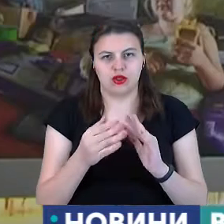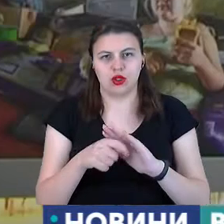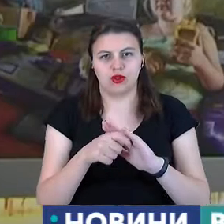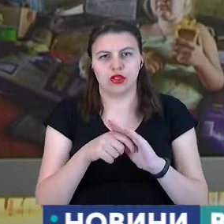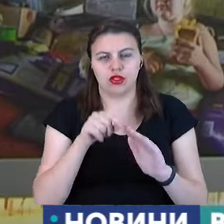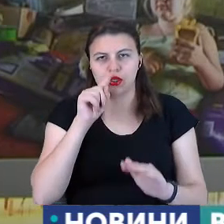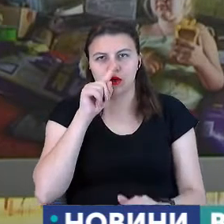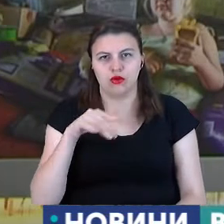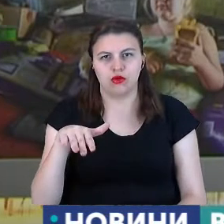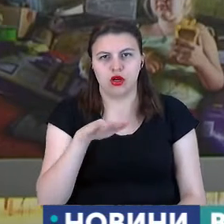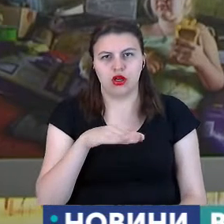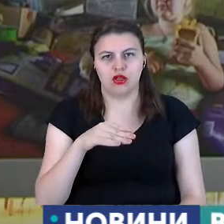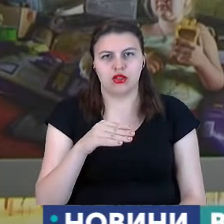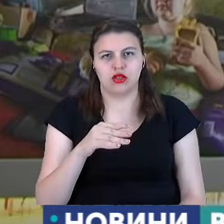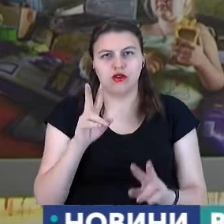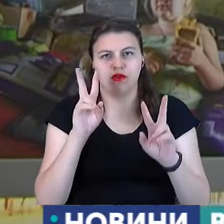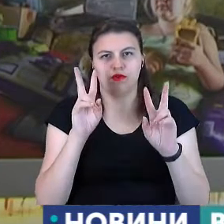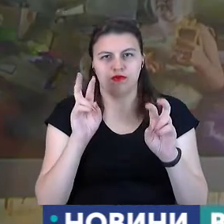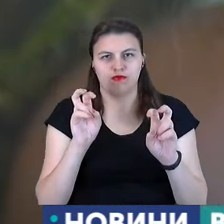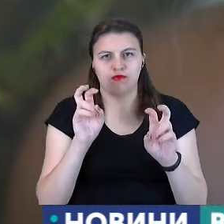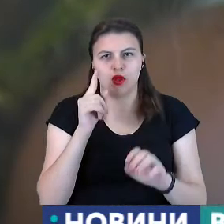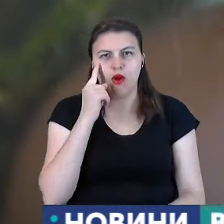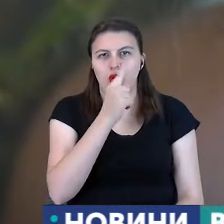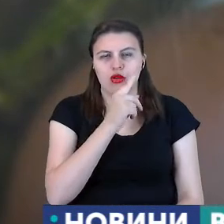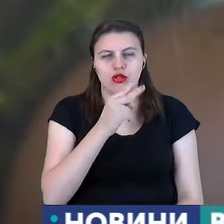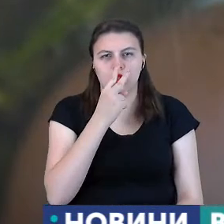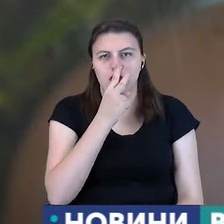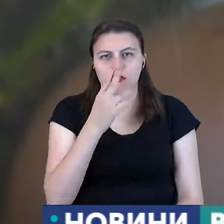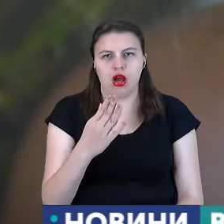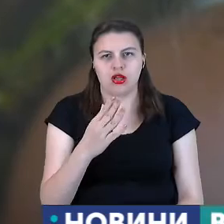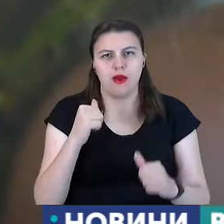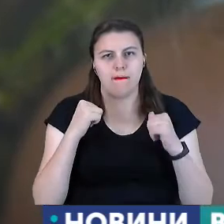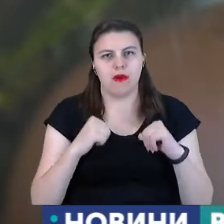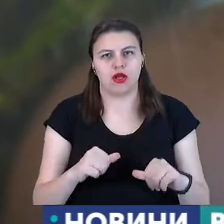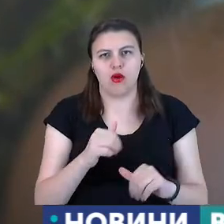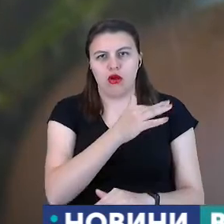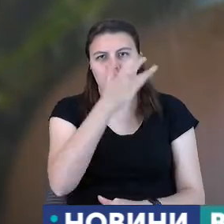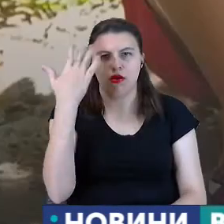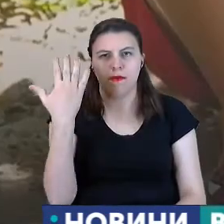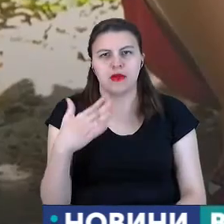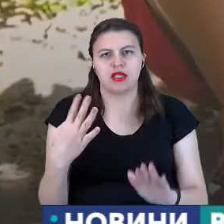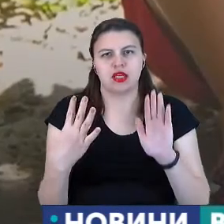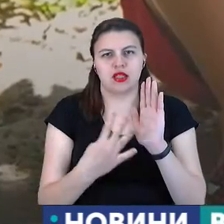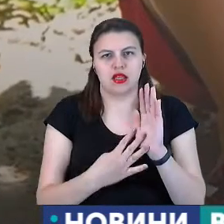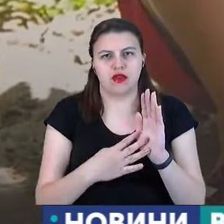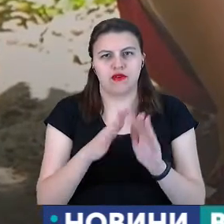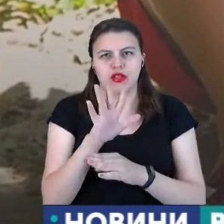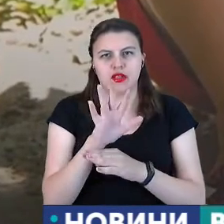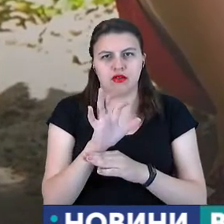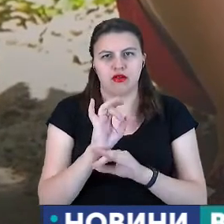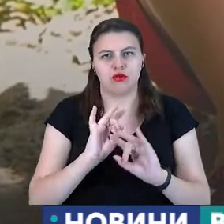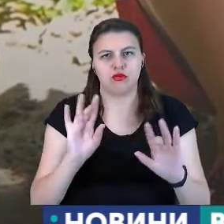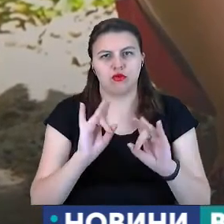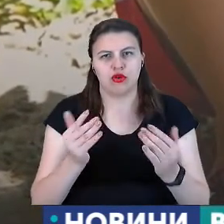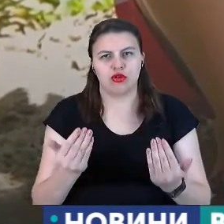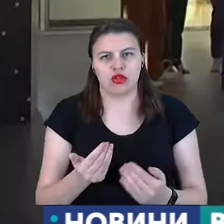назвою «Очі, які не бачили мирного неба» 59 знімків. Розповідають про життя 12 дітей вздовж лінії розмежування.